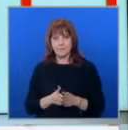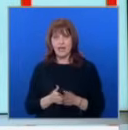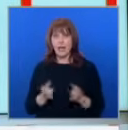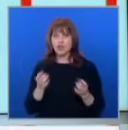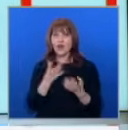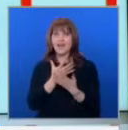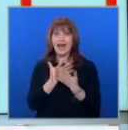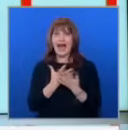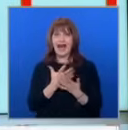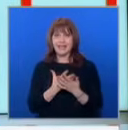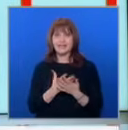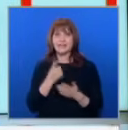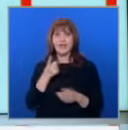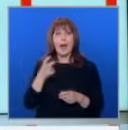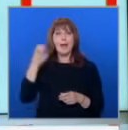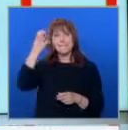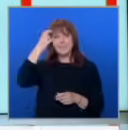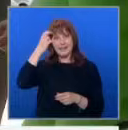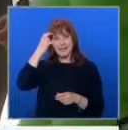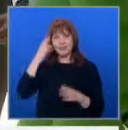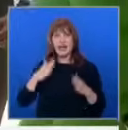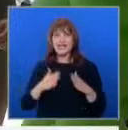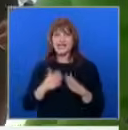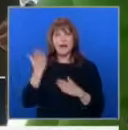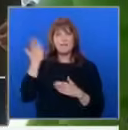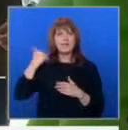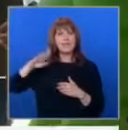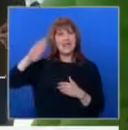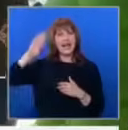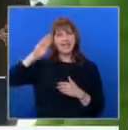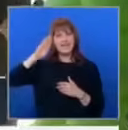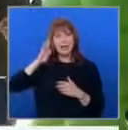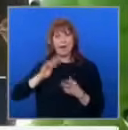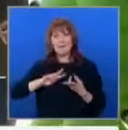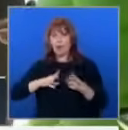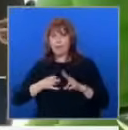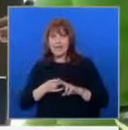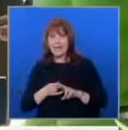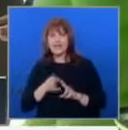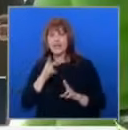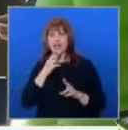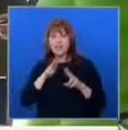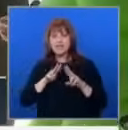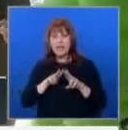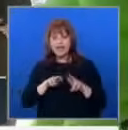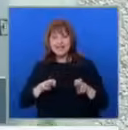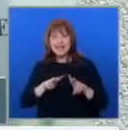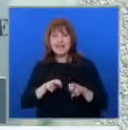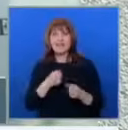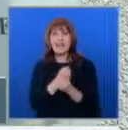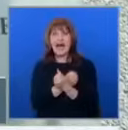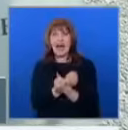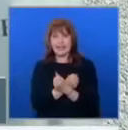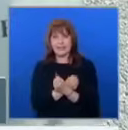Нов арест беше открит в Петрич. Сградата на бившата казарма е преустроена и вече ще служи за следствен арест, както и